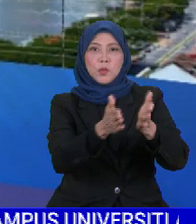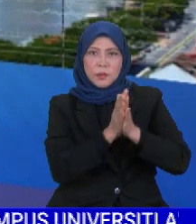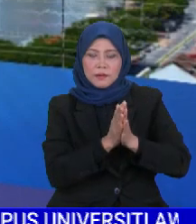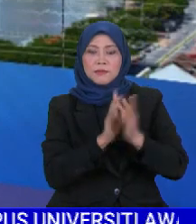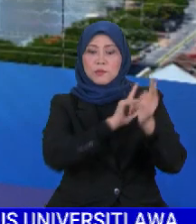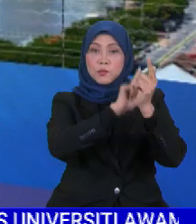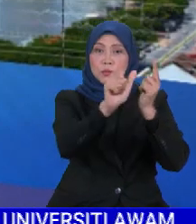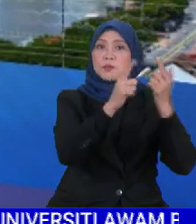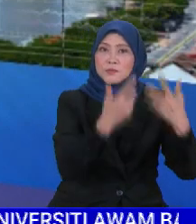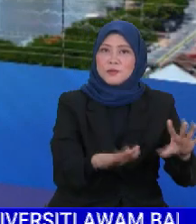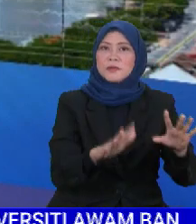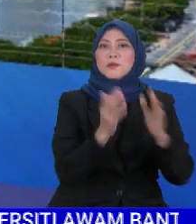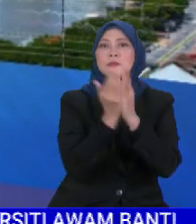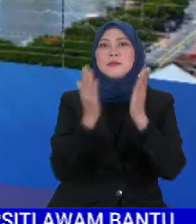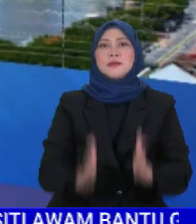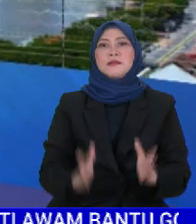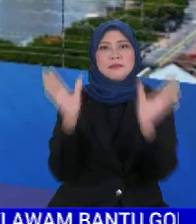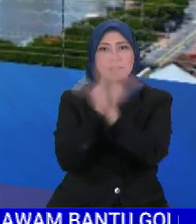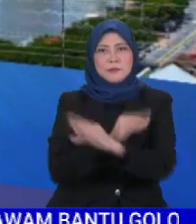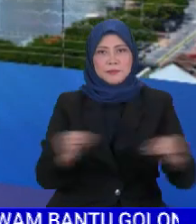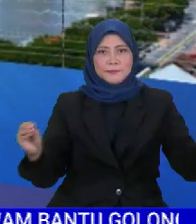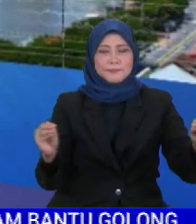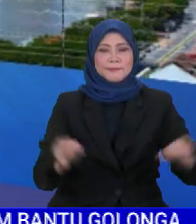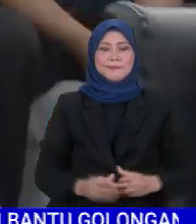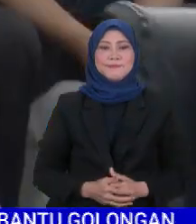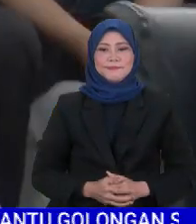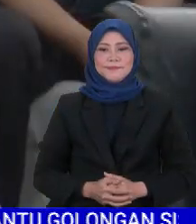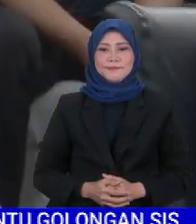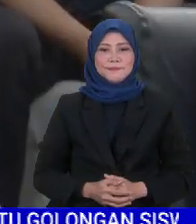sudah diluluskan bagi pelajar di Sarawak.